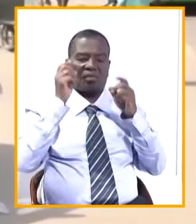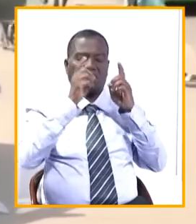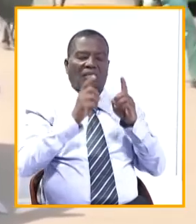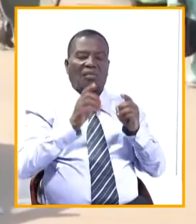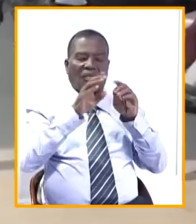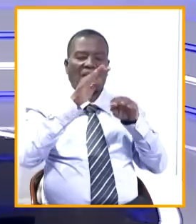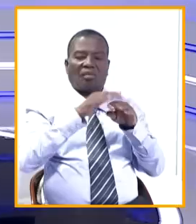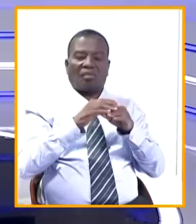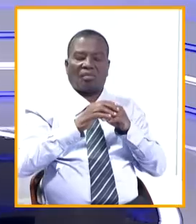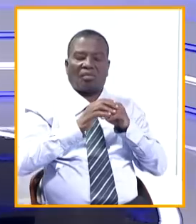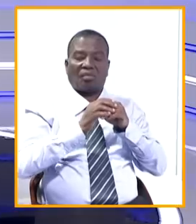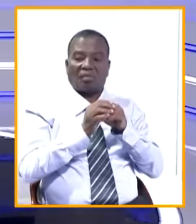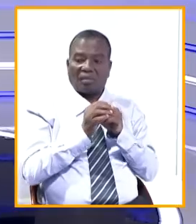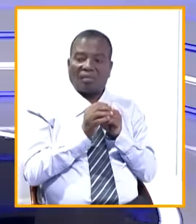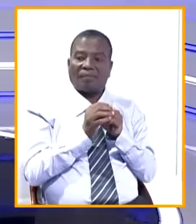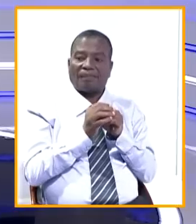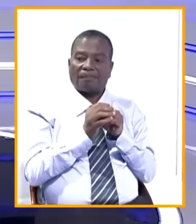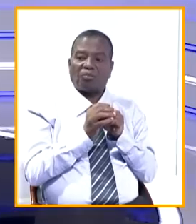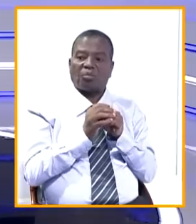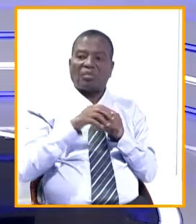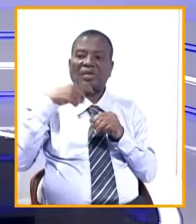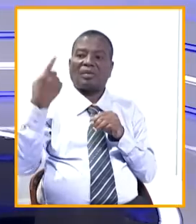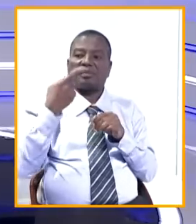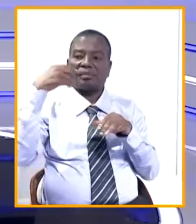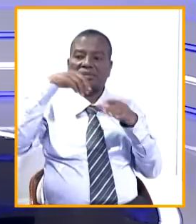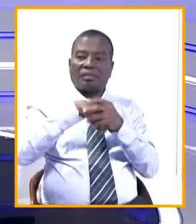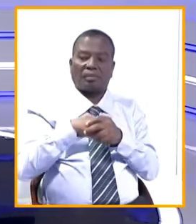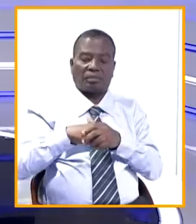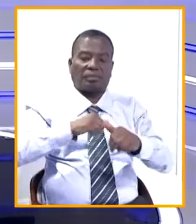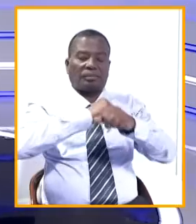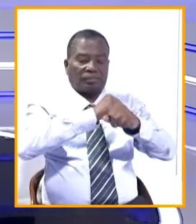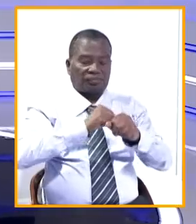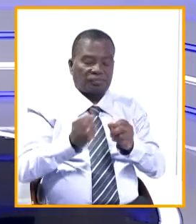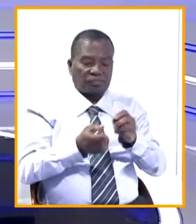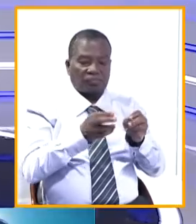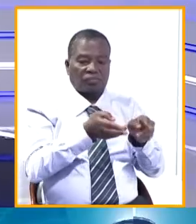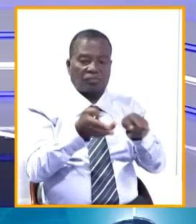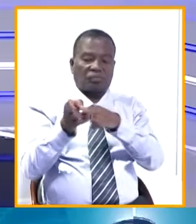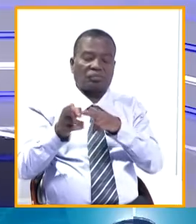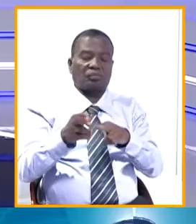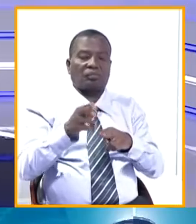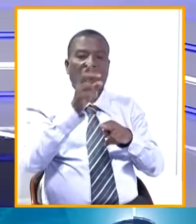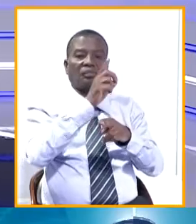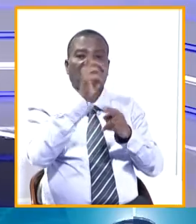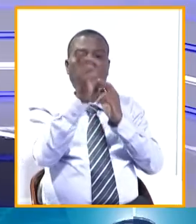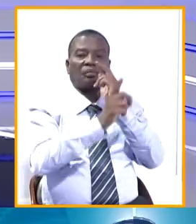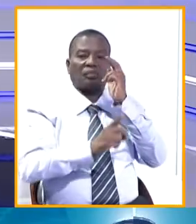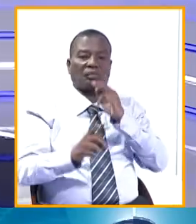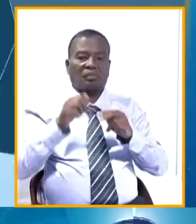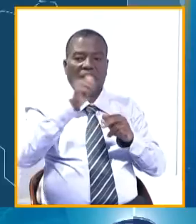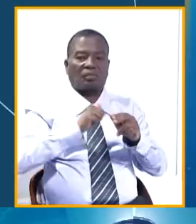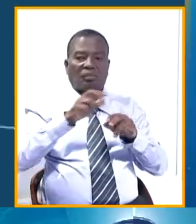routes ivoiriennes. Et toujours dans le cadre de la sécurité routière, le district autonome de